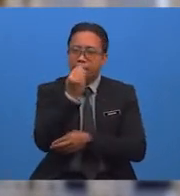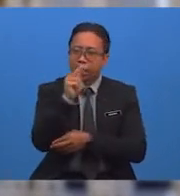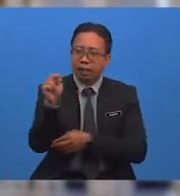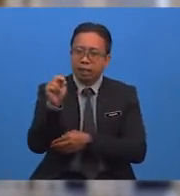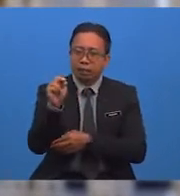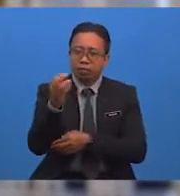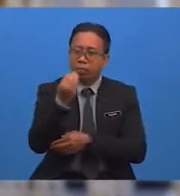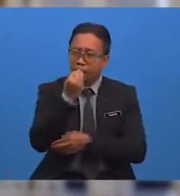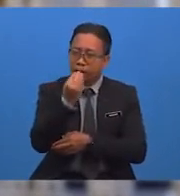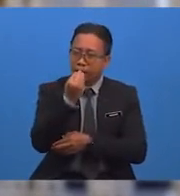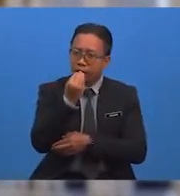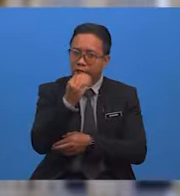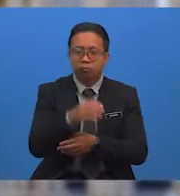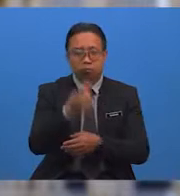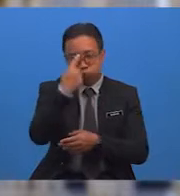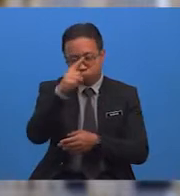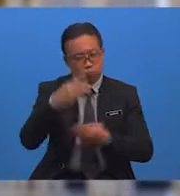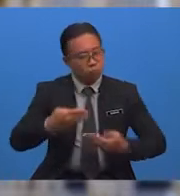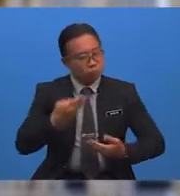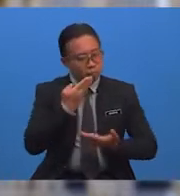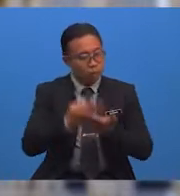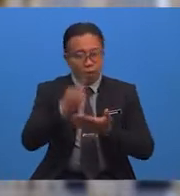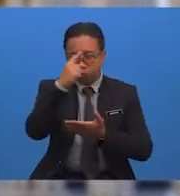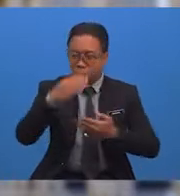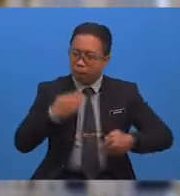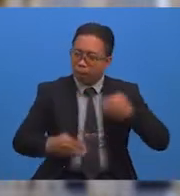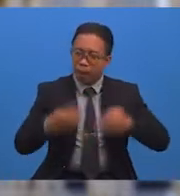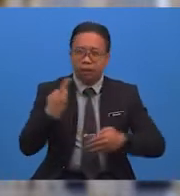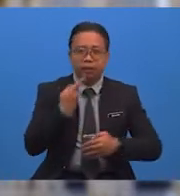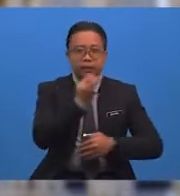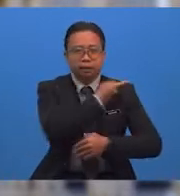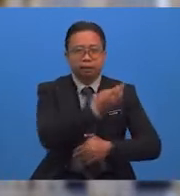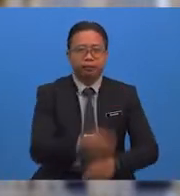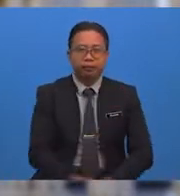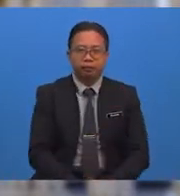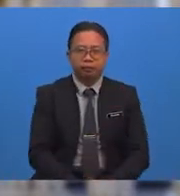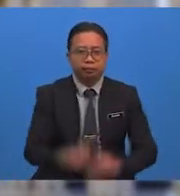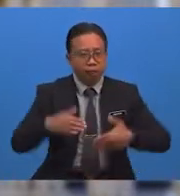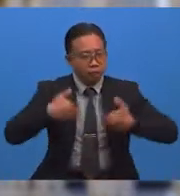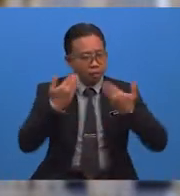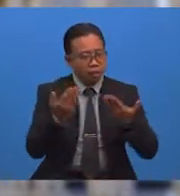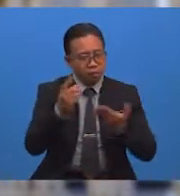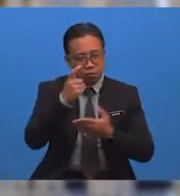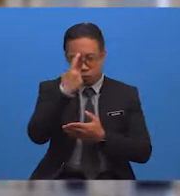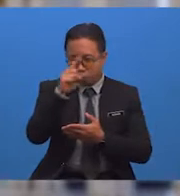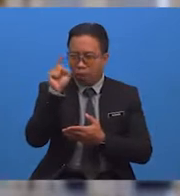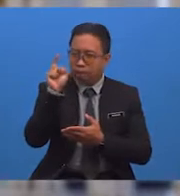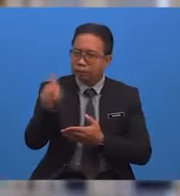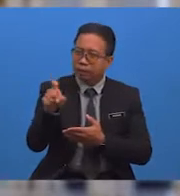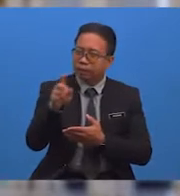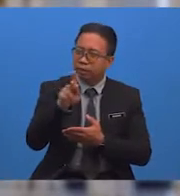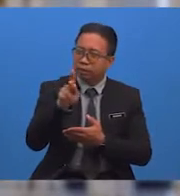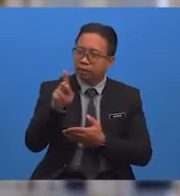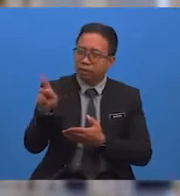dimakan itu baik untuk tubuh badan kita. Tapi, bagaimana pula kita nak pastikan makanan yang dimakan